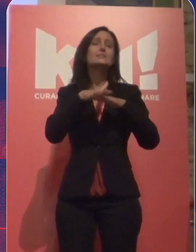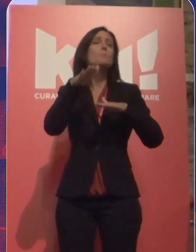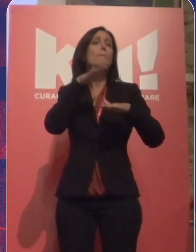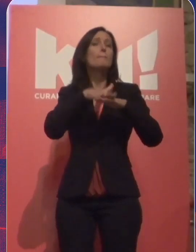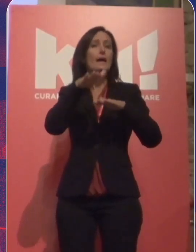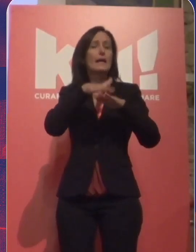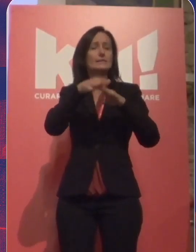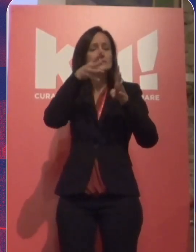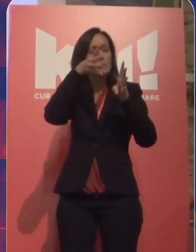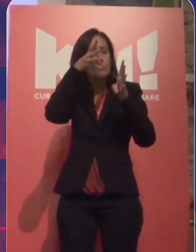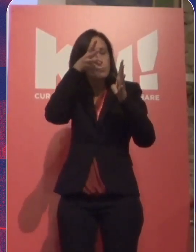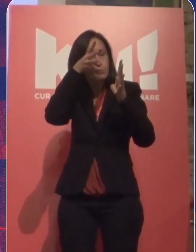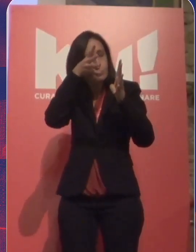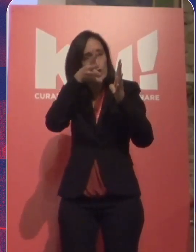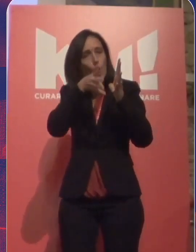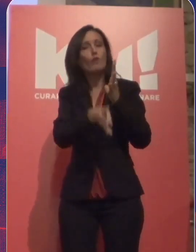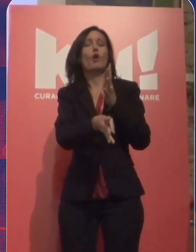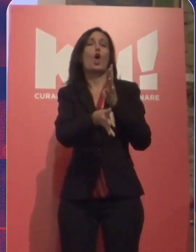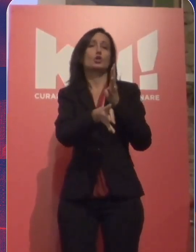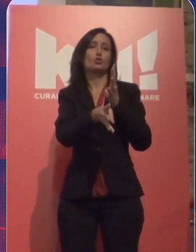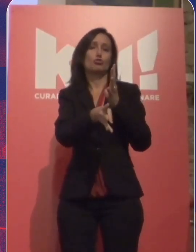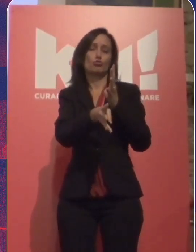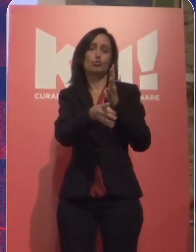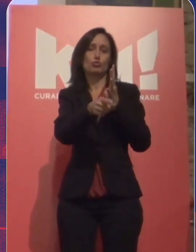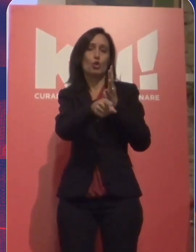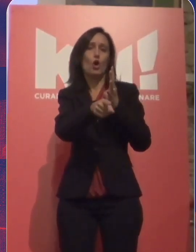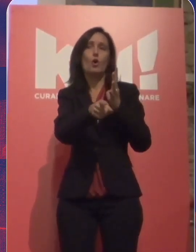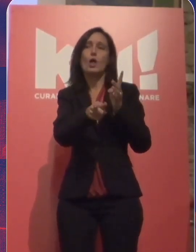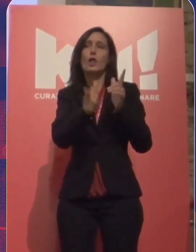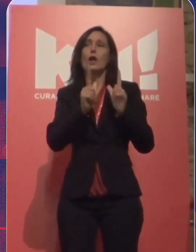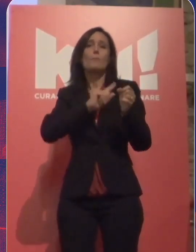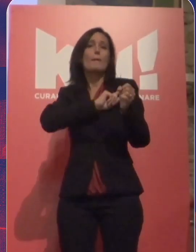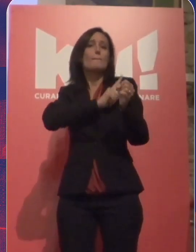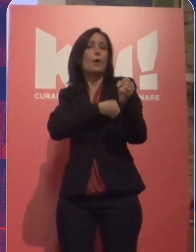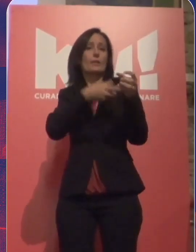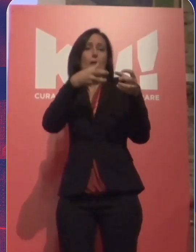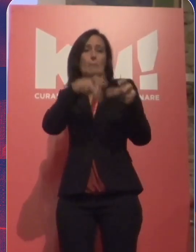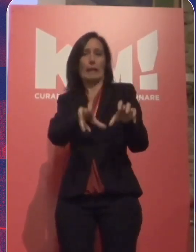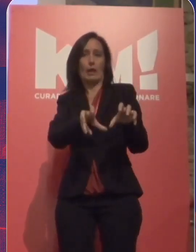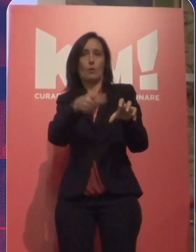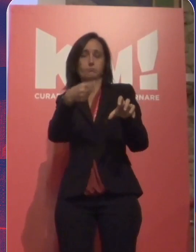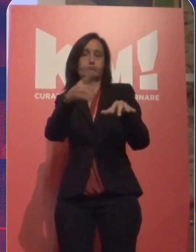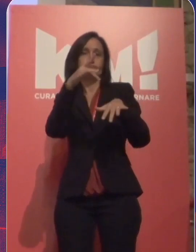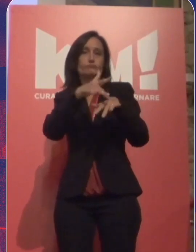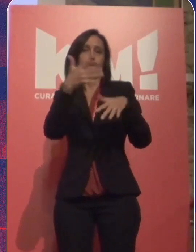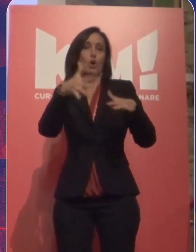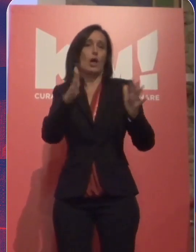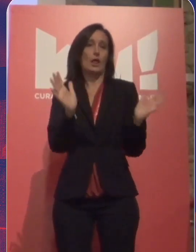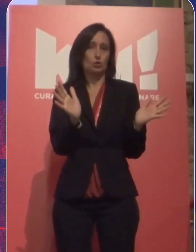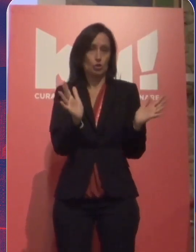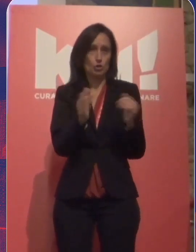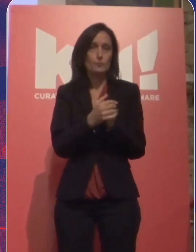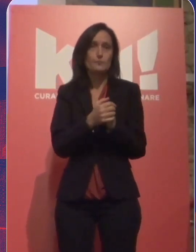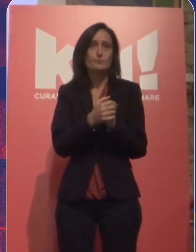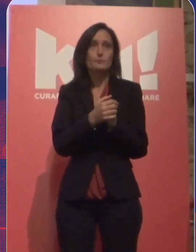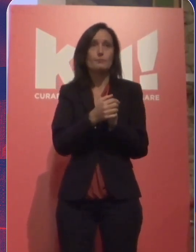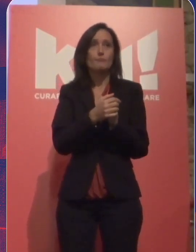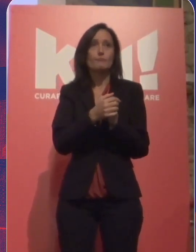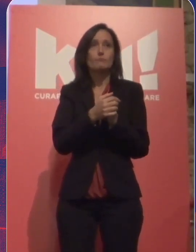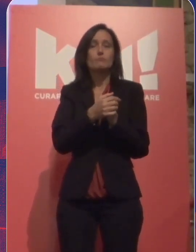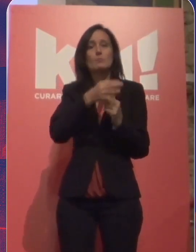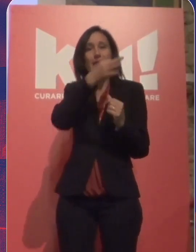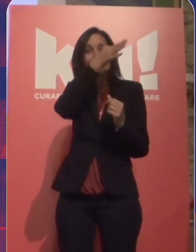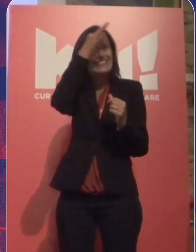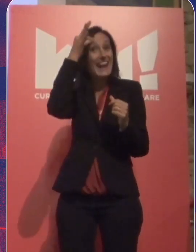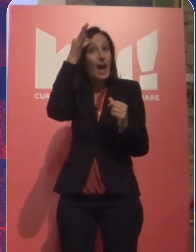di depotenziamento di depotenziamento trauma cia depotenziati